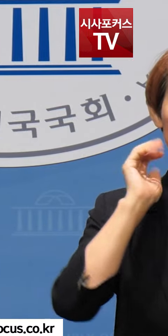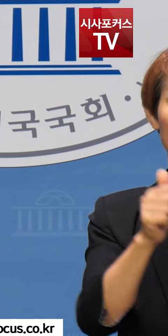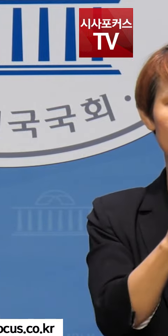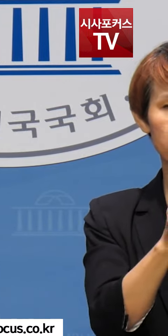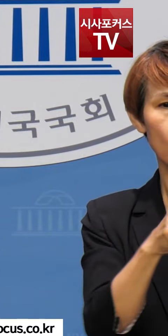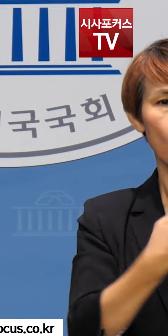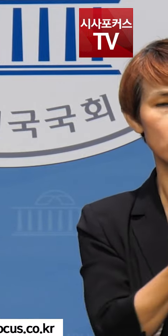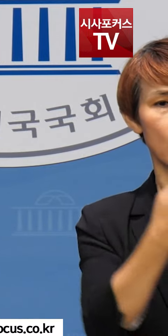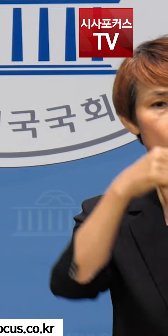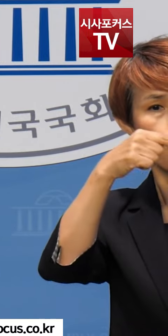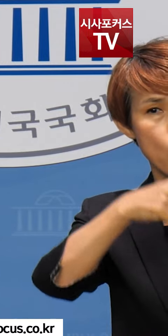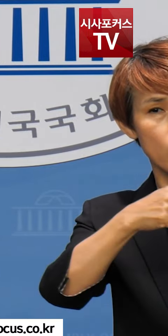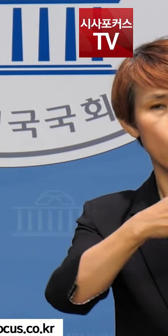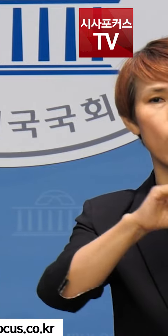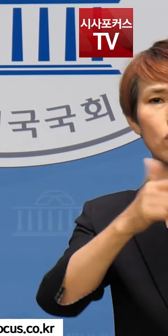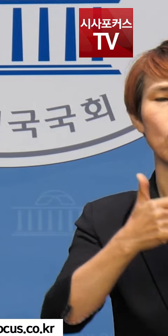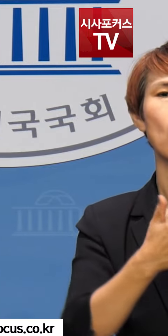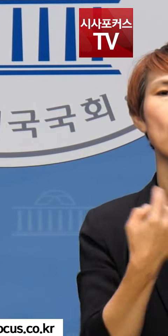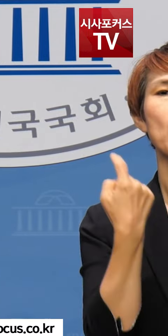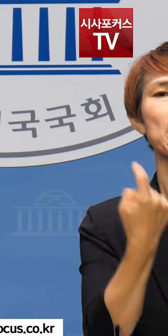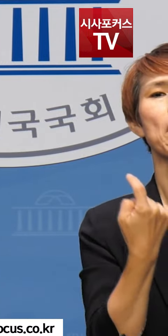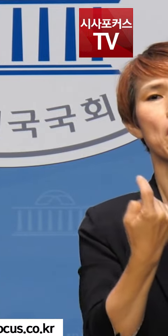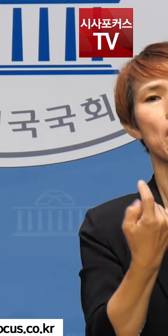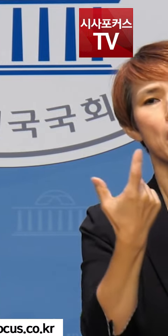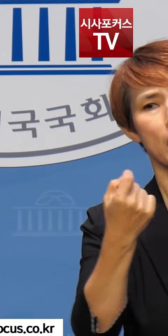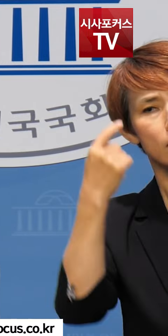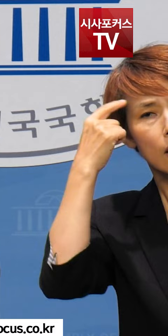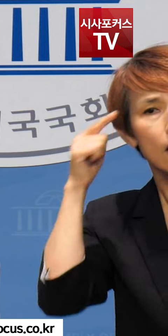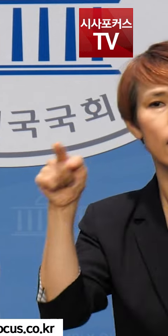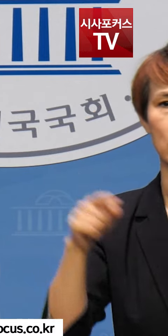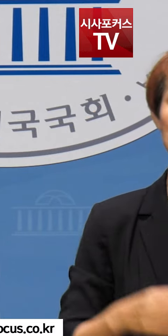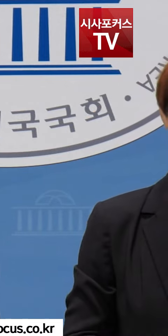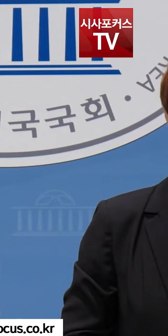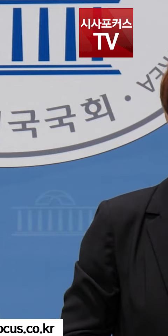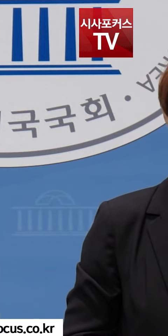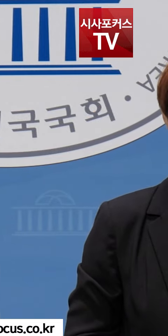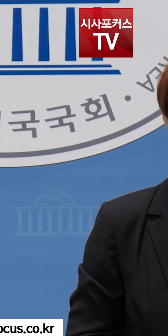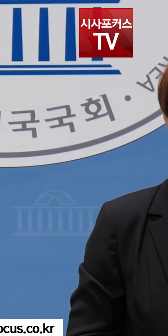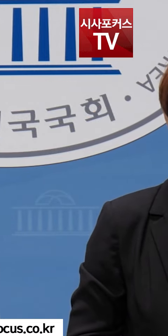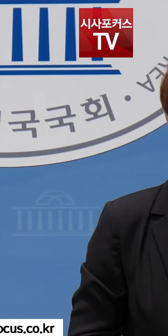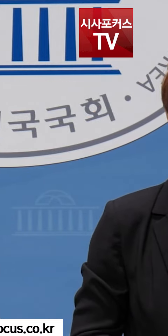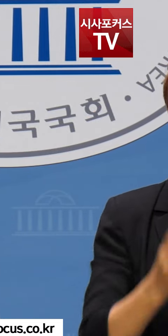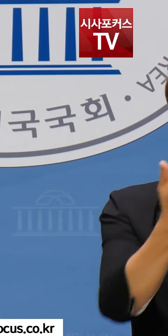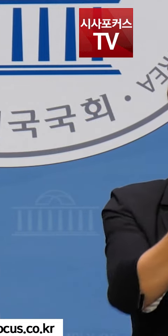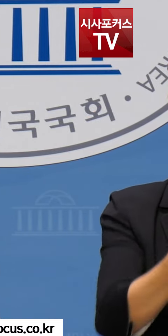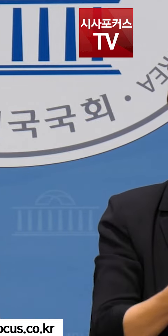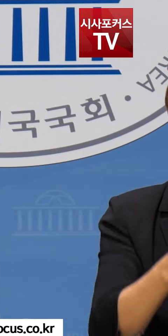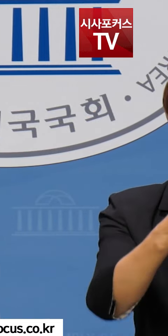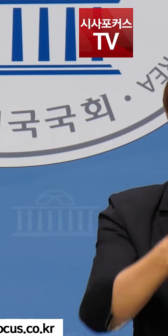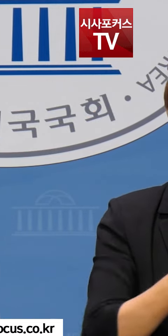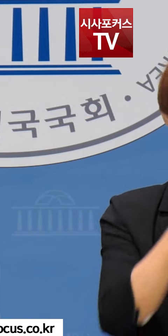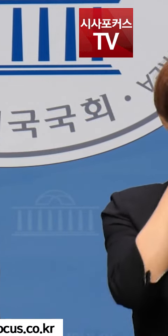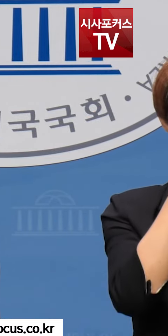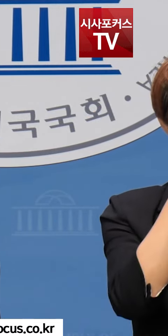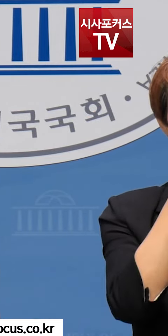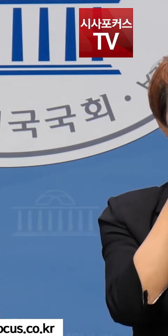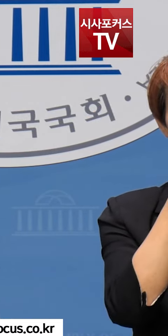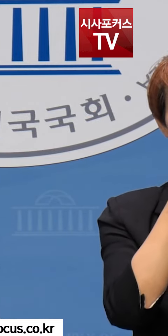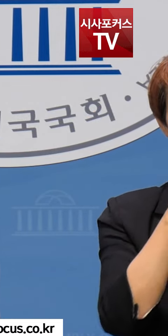아니라 단독 외유로 인식하는 것이 현실입니다. 각종 자료가 이를 증명하고 있습니다.